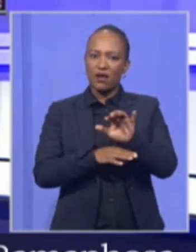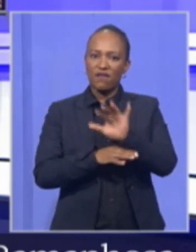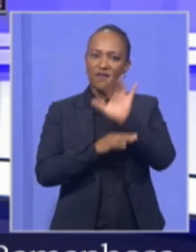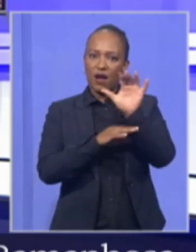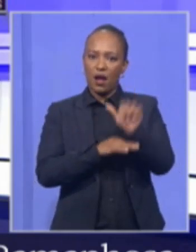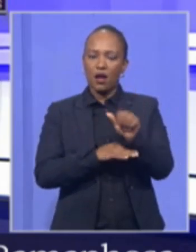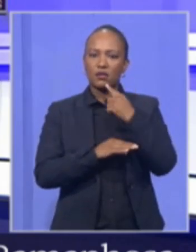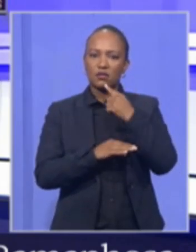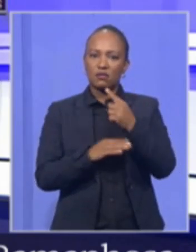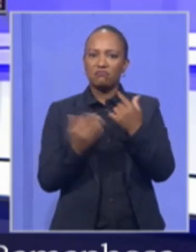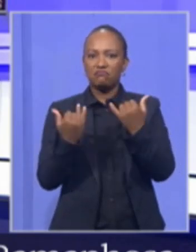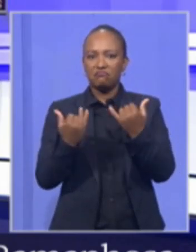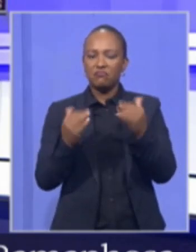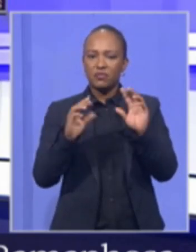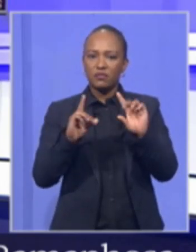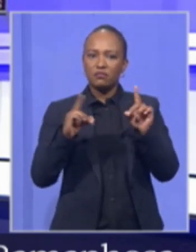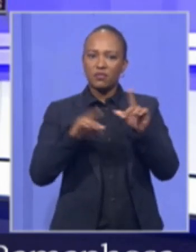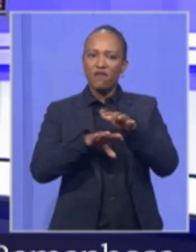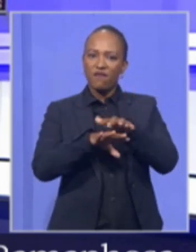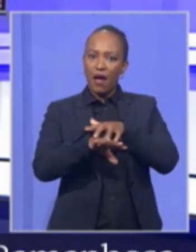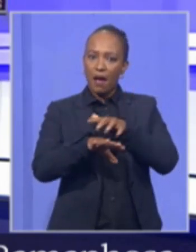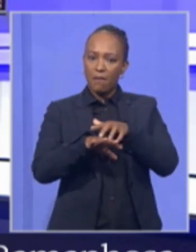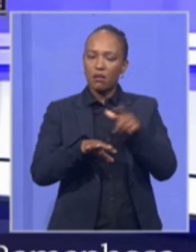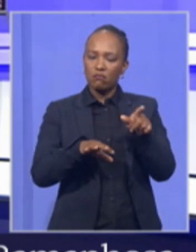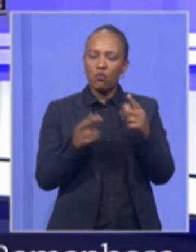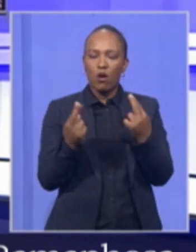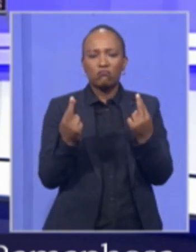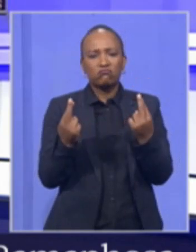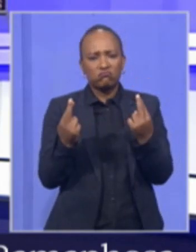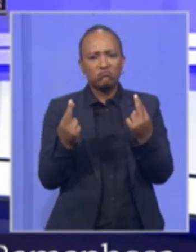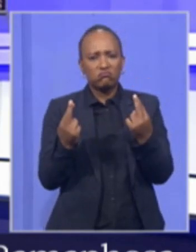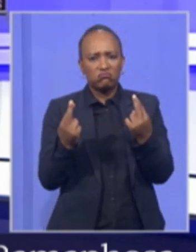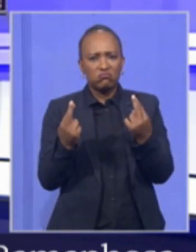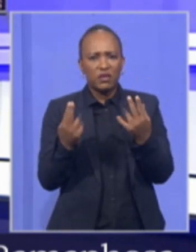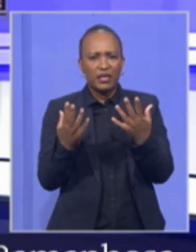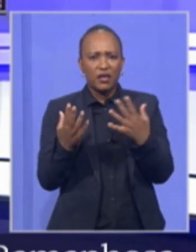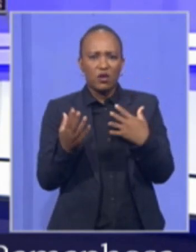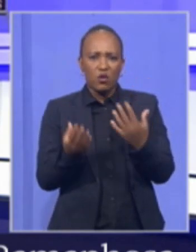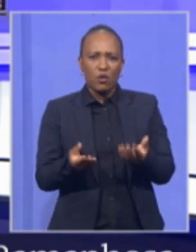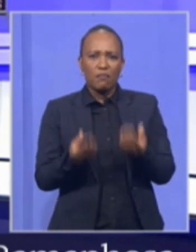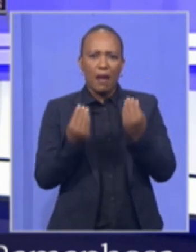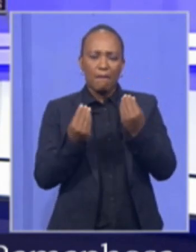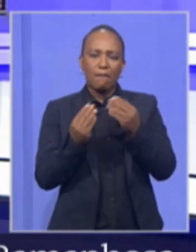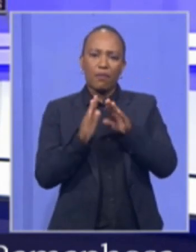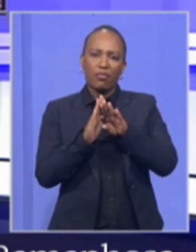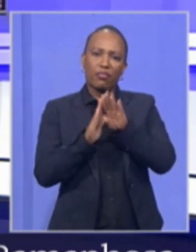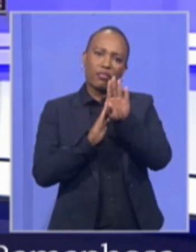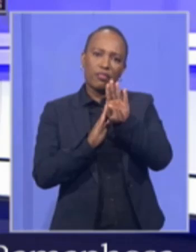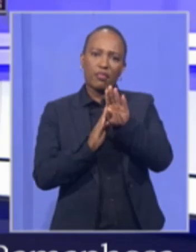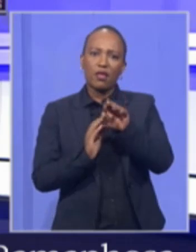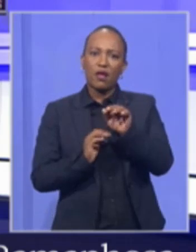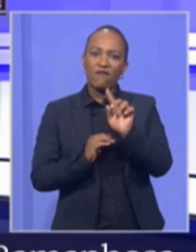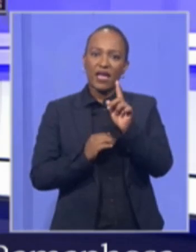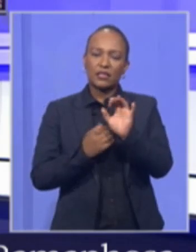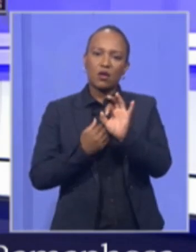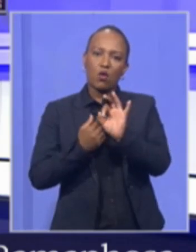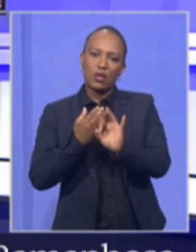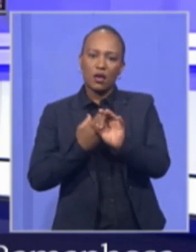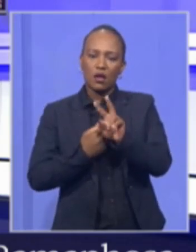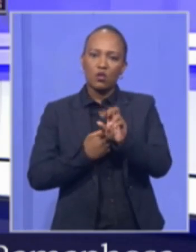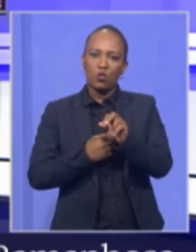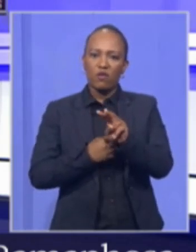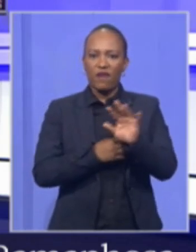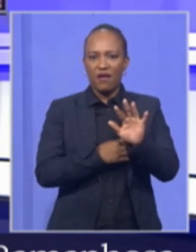ba tšeakarolo ka lefapeng la tša temo ba re ba na le kgolofelo ya gore ba tla hwetša kgolo kotareng ya mathomo ya ngwaga o wa